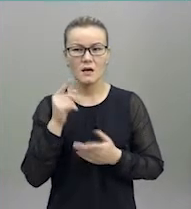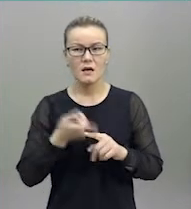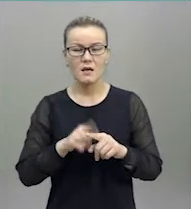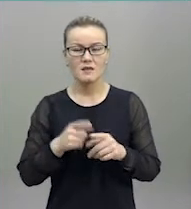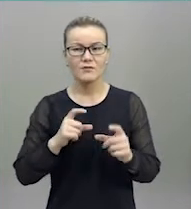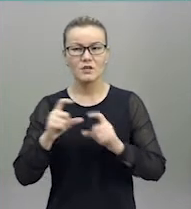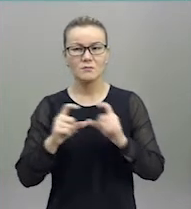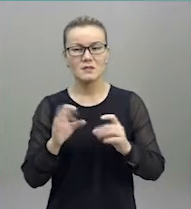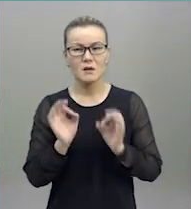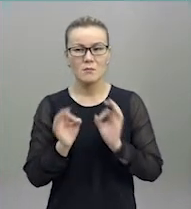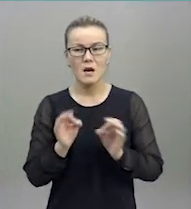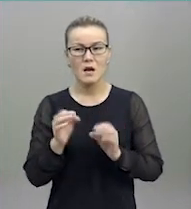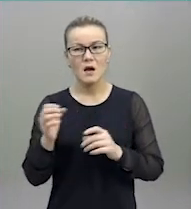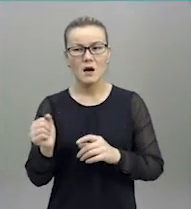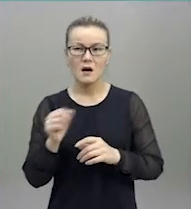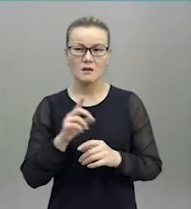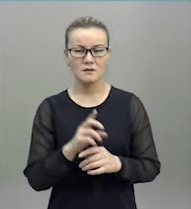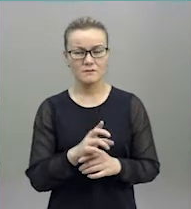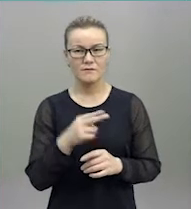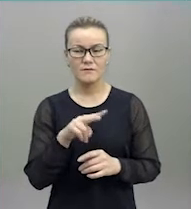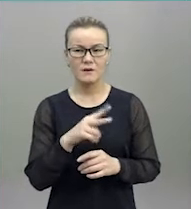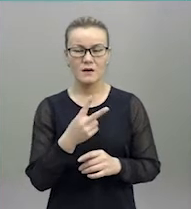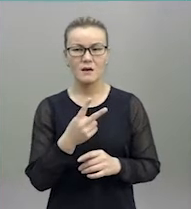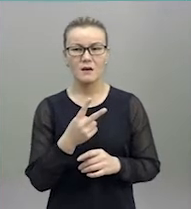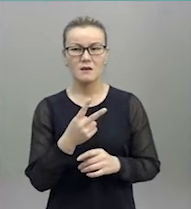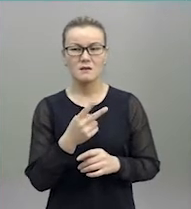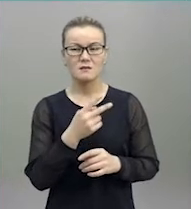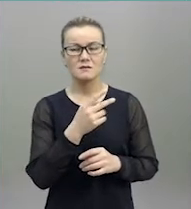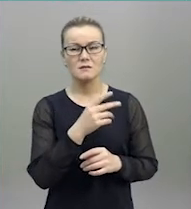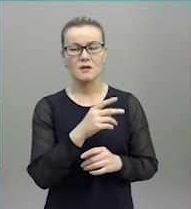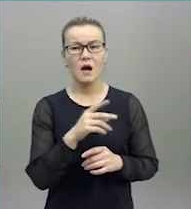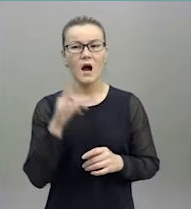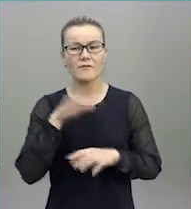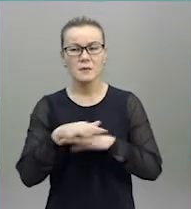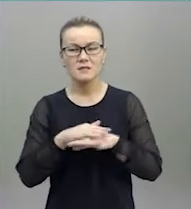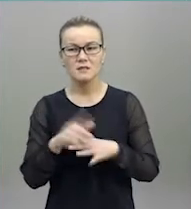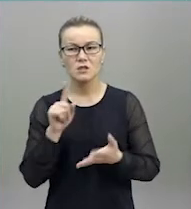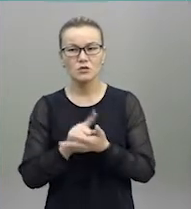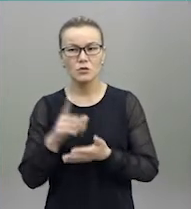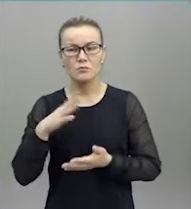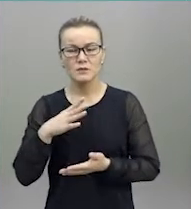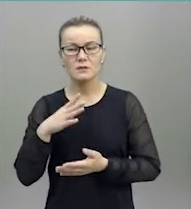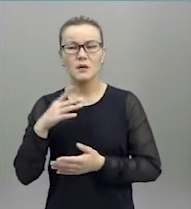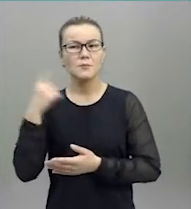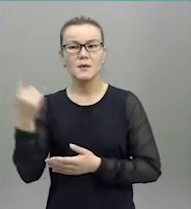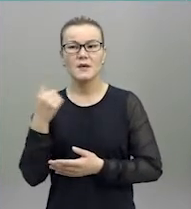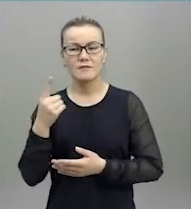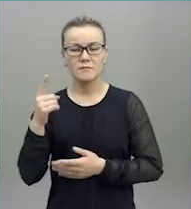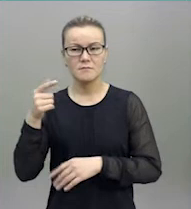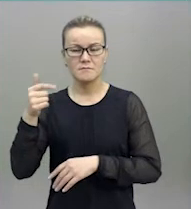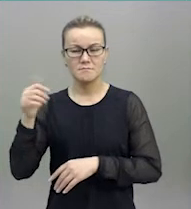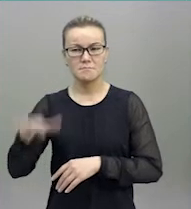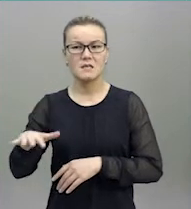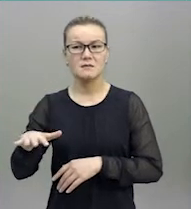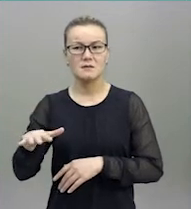шахматов нормально а 2-е 4 в математике числовой коэффициент число мы всегда ставим на первом месте